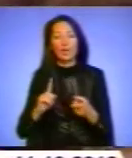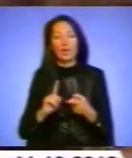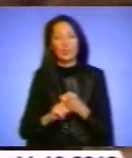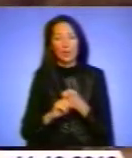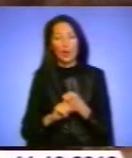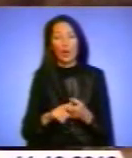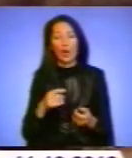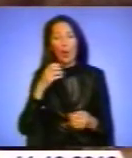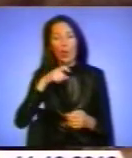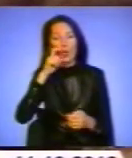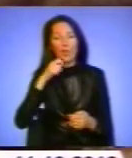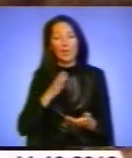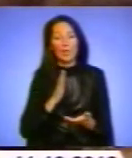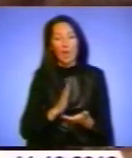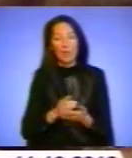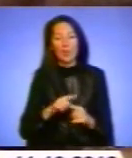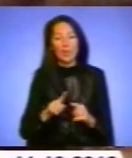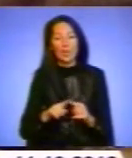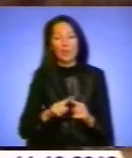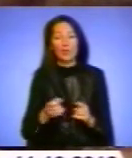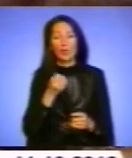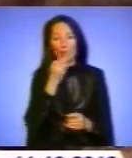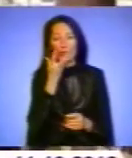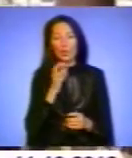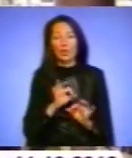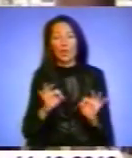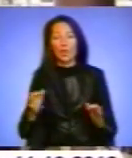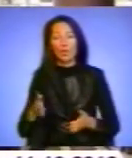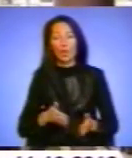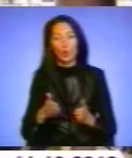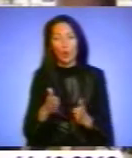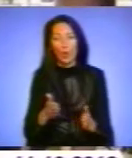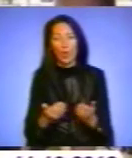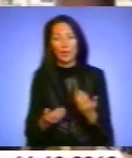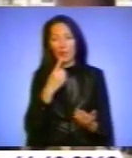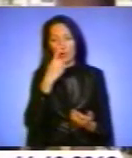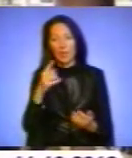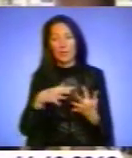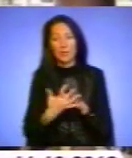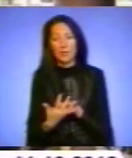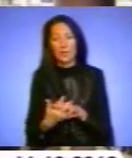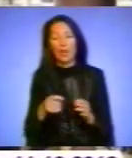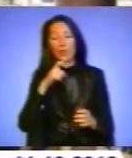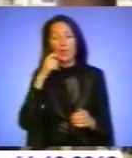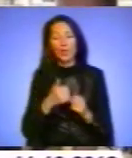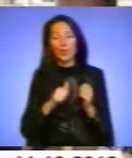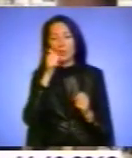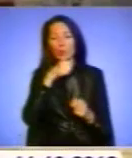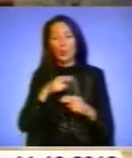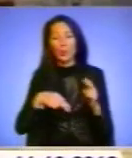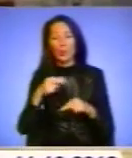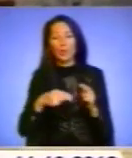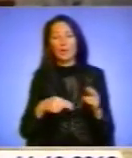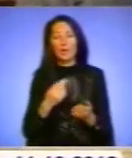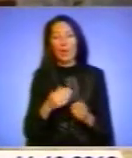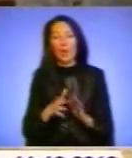матиме відмінне дорожнє покриття навіть у найвіддаленіших селах. Нині в Україні щороку будується в середньому 2,5 тисячі кілометрів